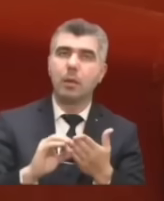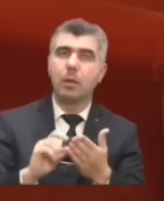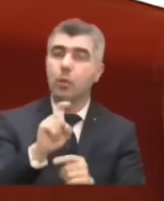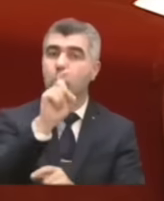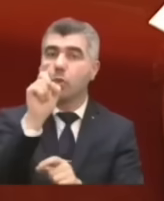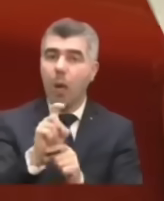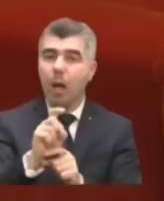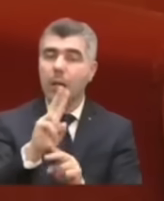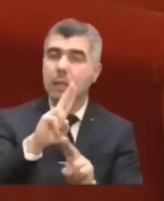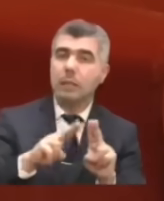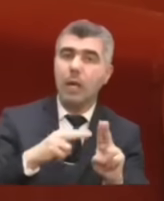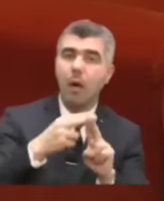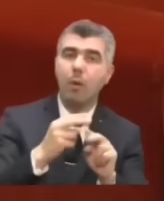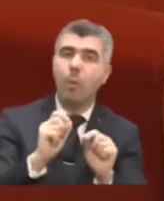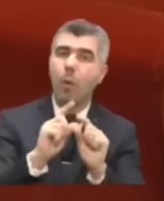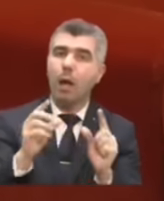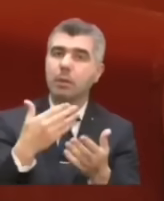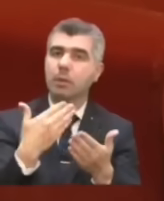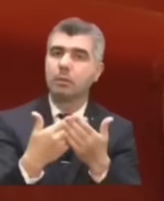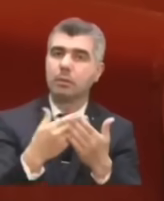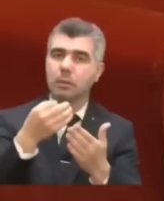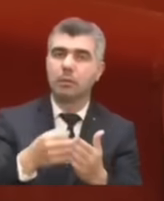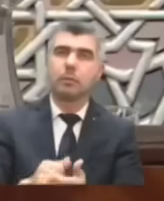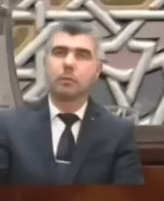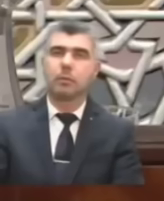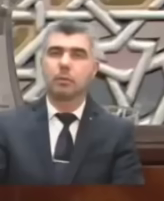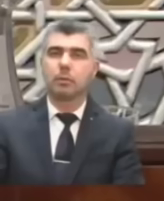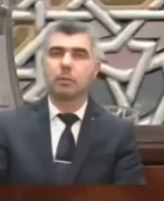المساءلة وقرينة البراءة ونمشي معك. شكرا.